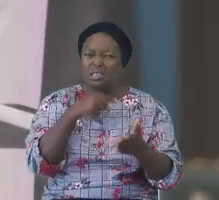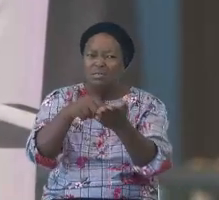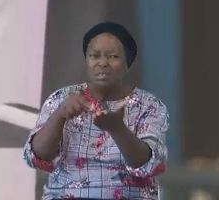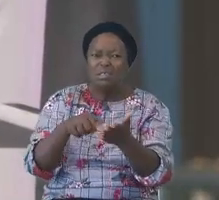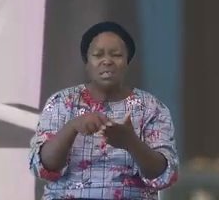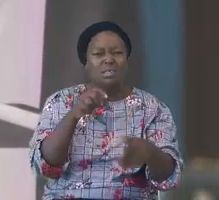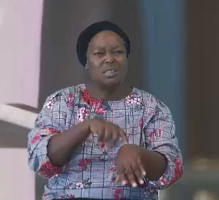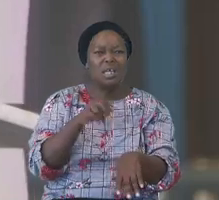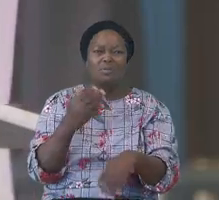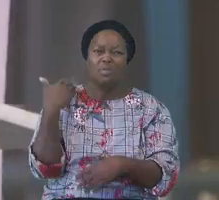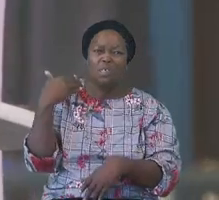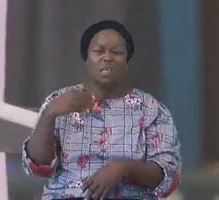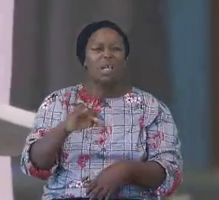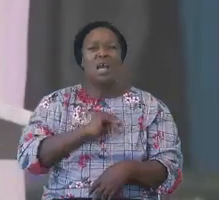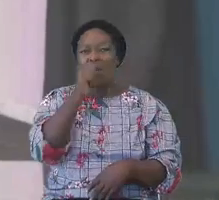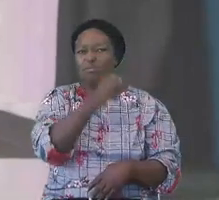je me repens.